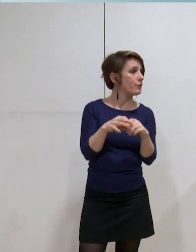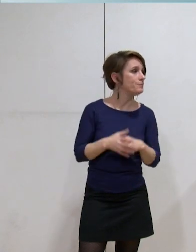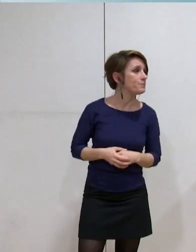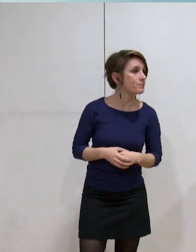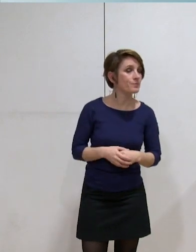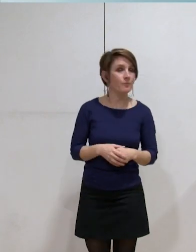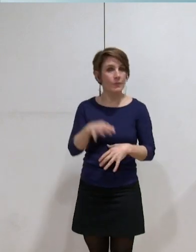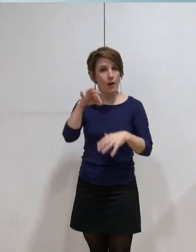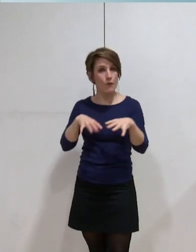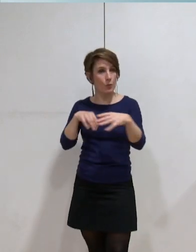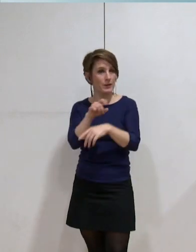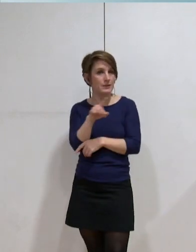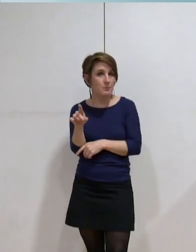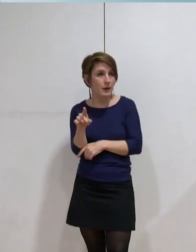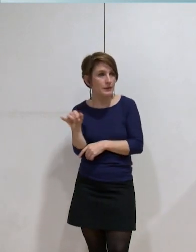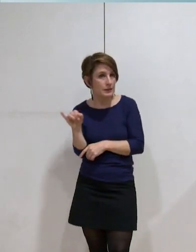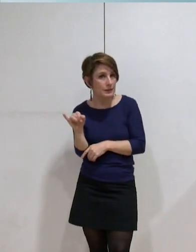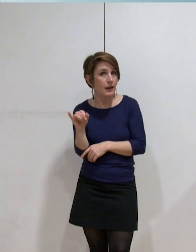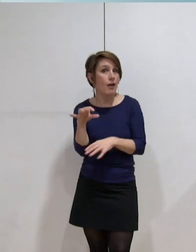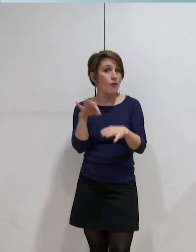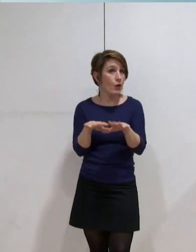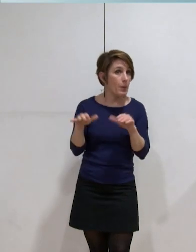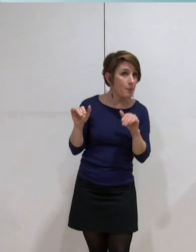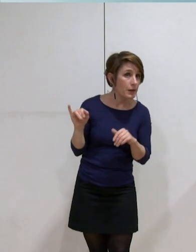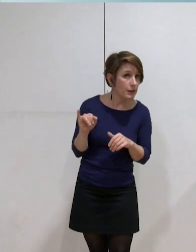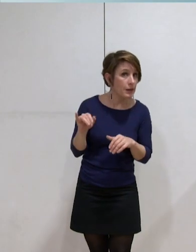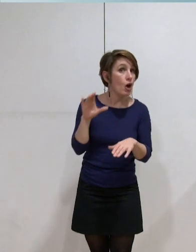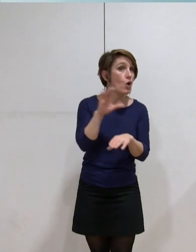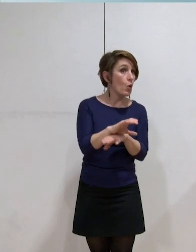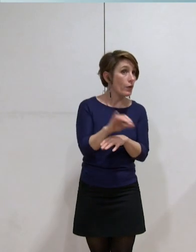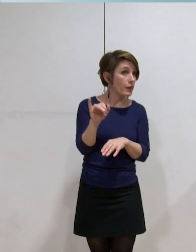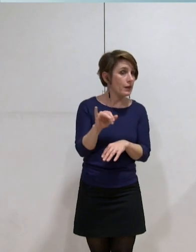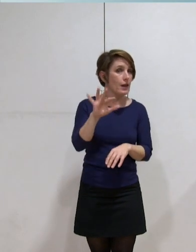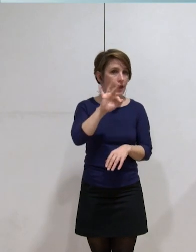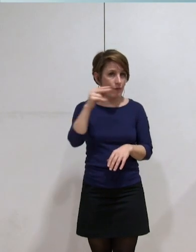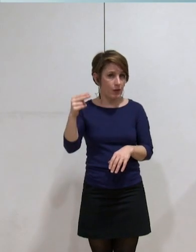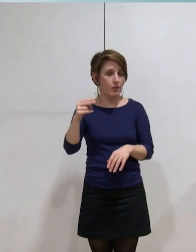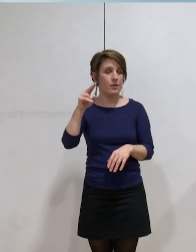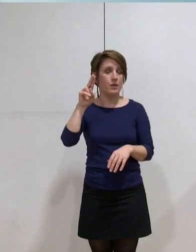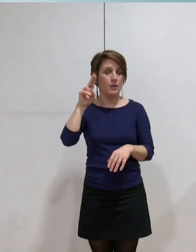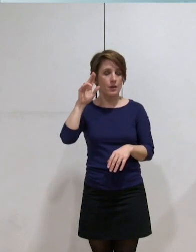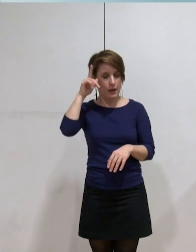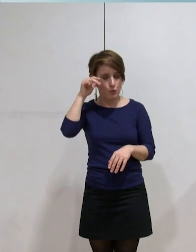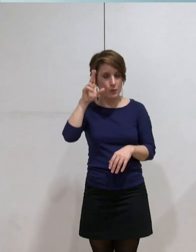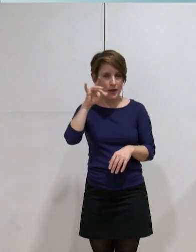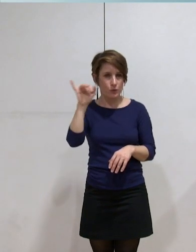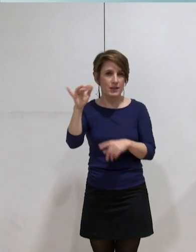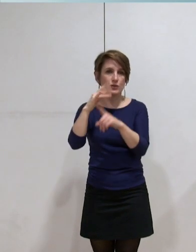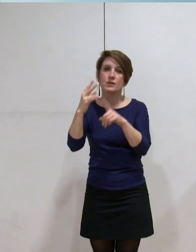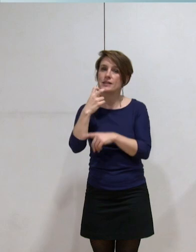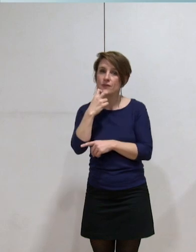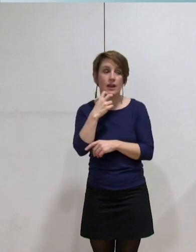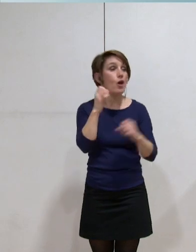qui ne prend pas part au vote qui s'abstient qui vote contre Front national républicain udi socié civile qui